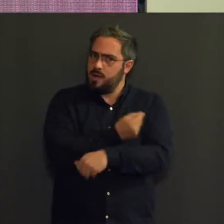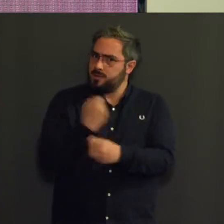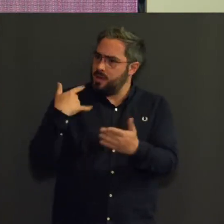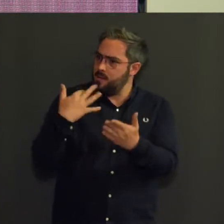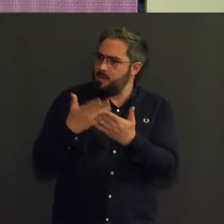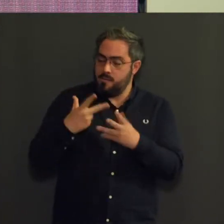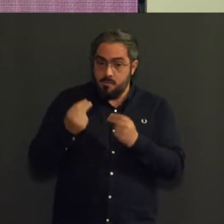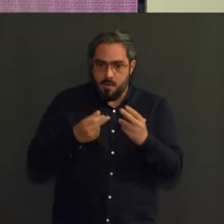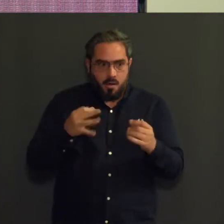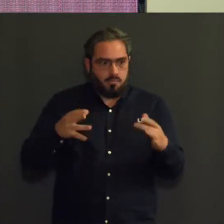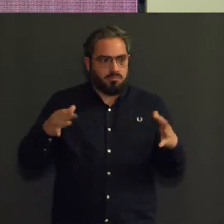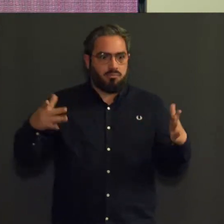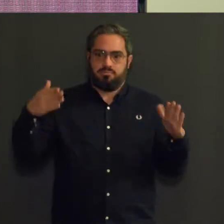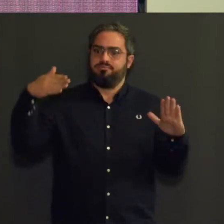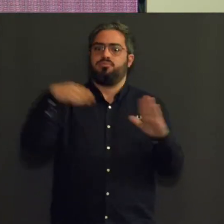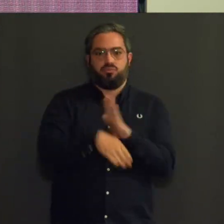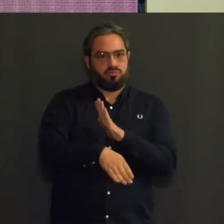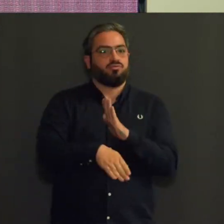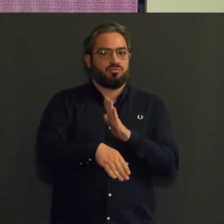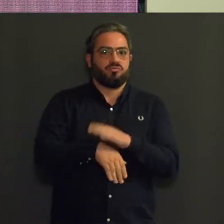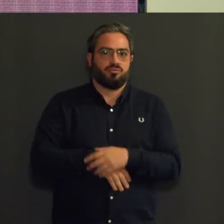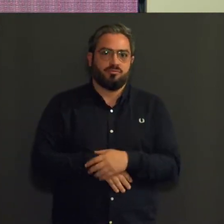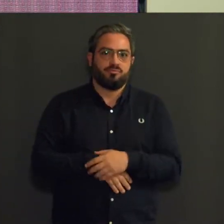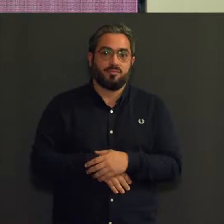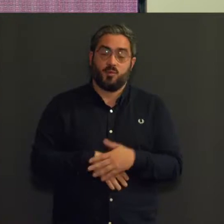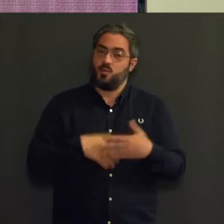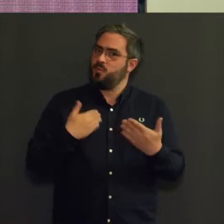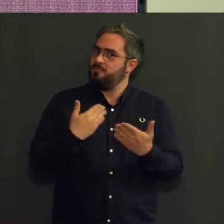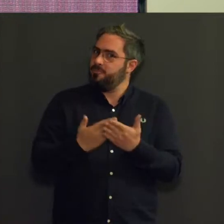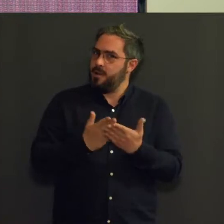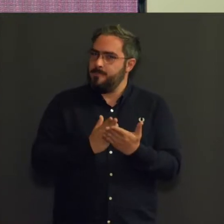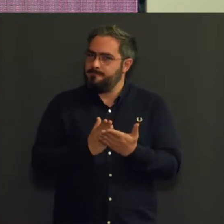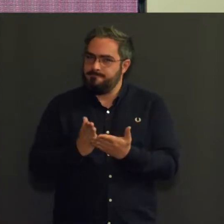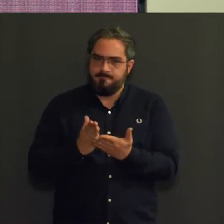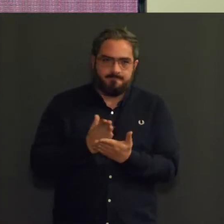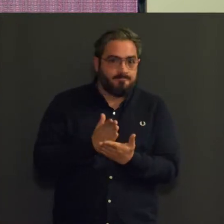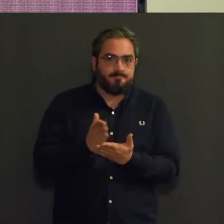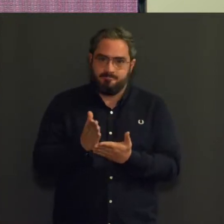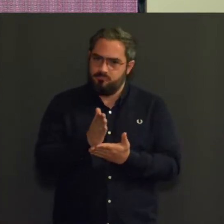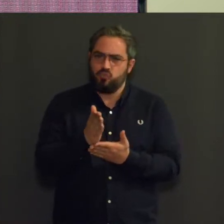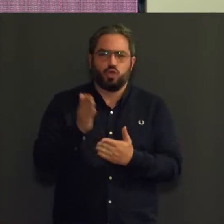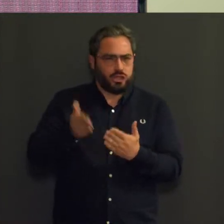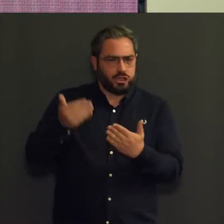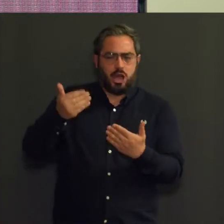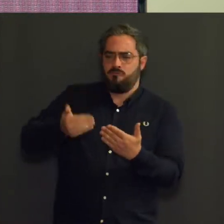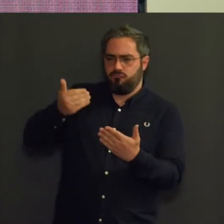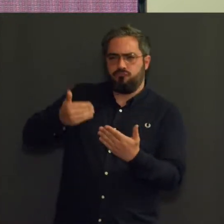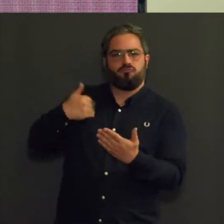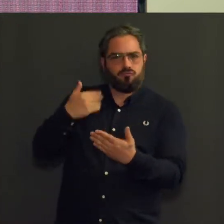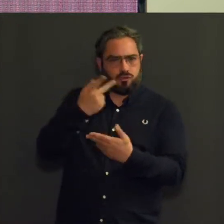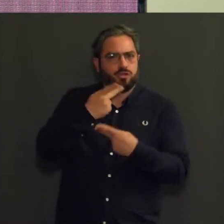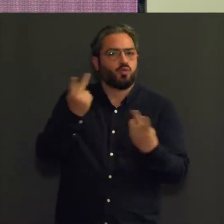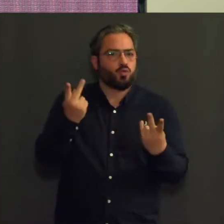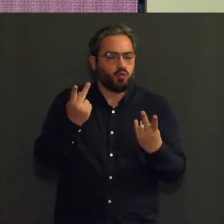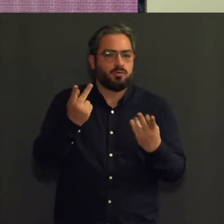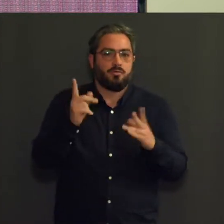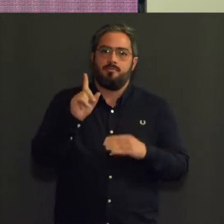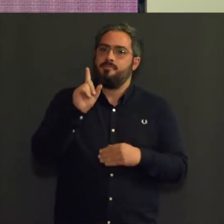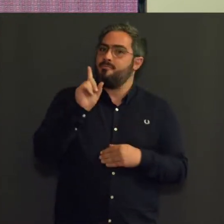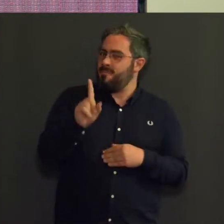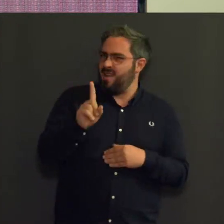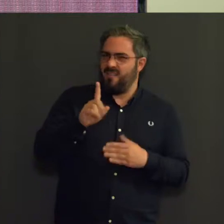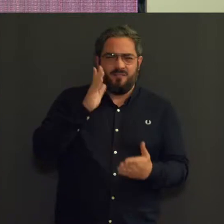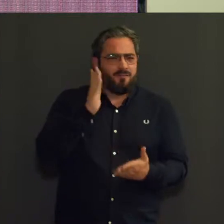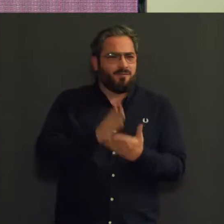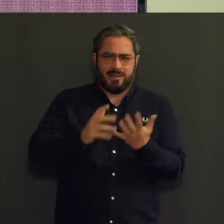de vaccination. Nous sommes donc sur la bonne voie, on l'a déjà laissé sous-entendre, mais nous ne sommes pas encore